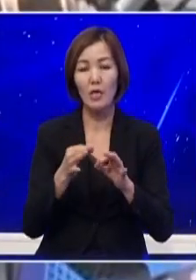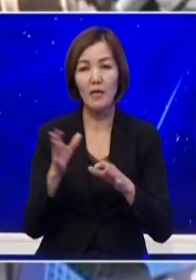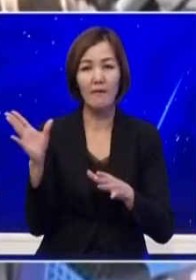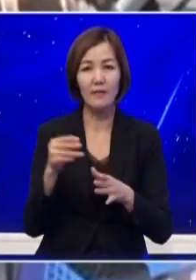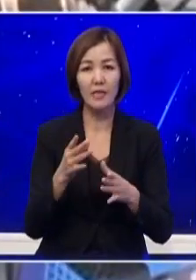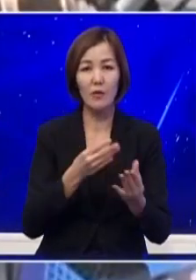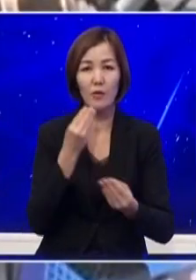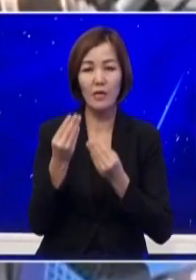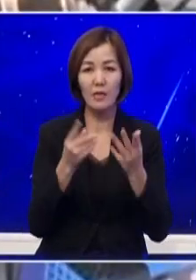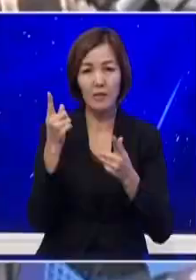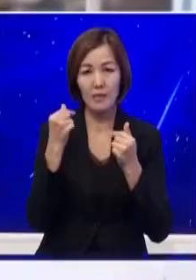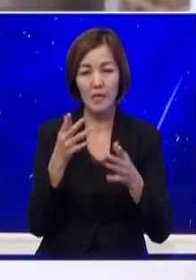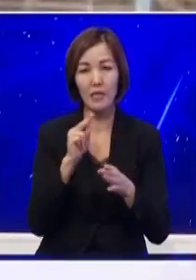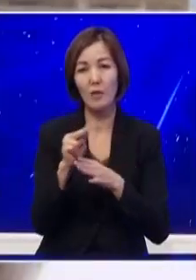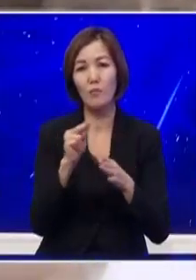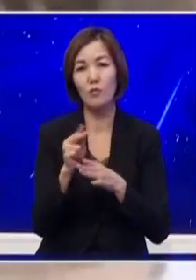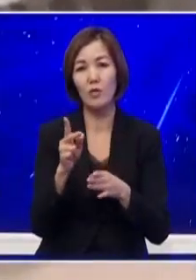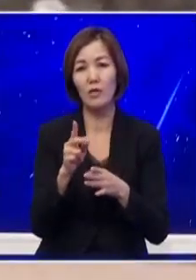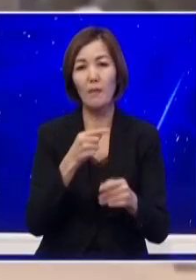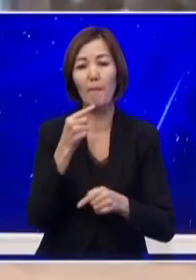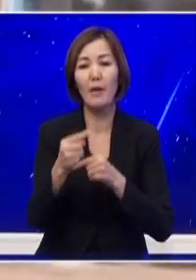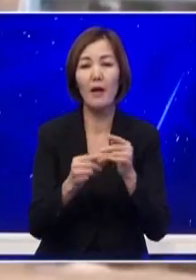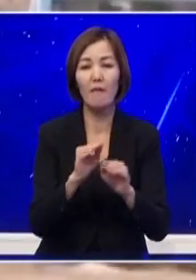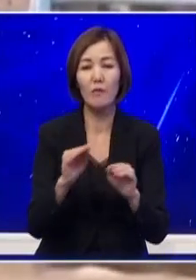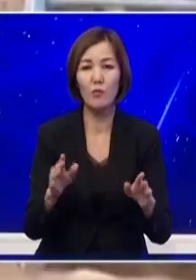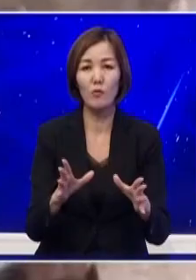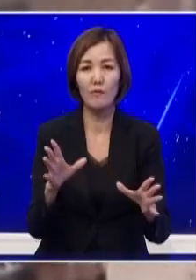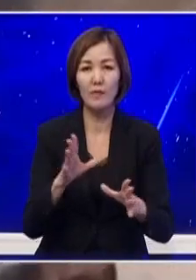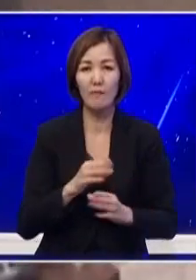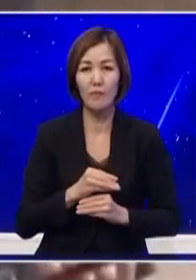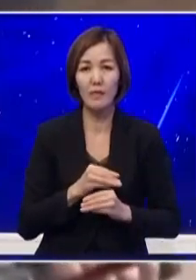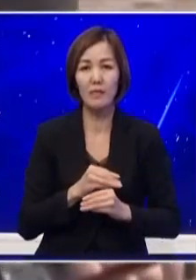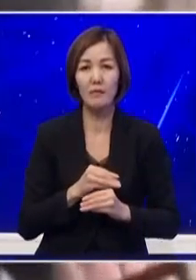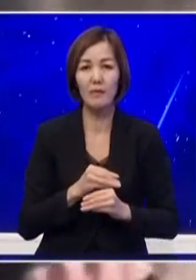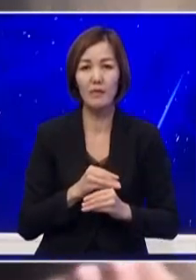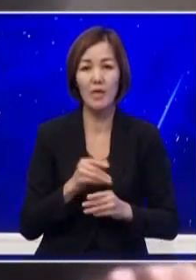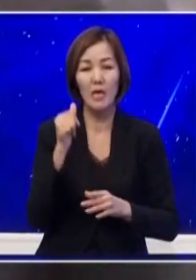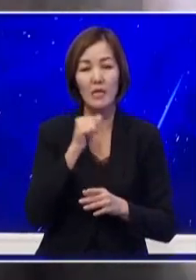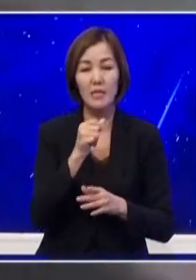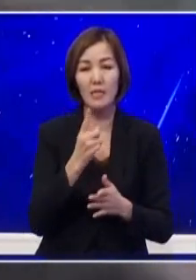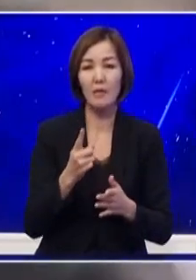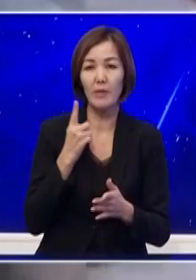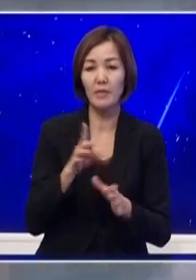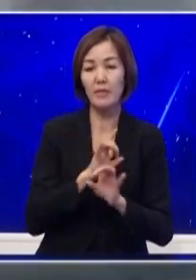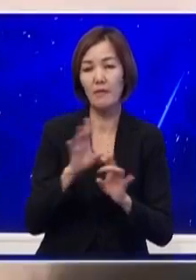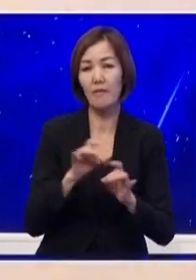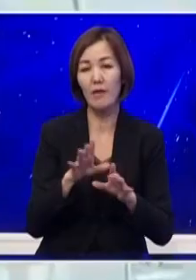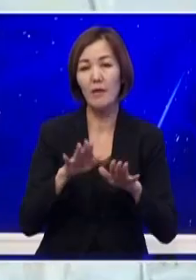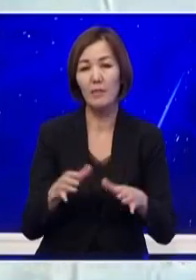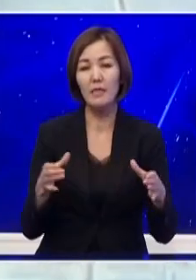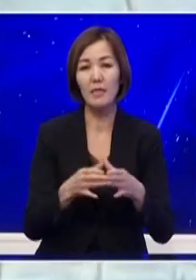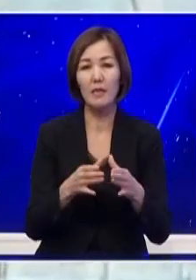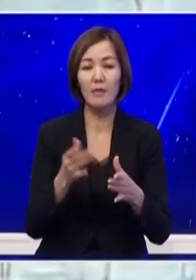игры кокпар обучают теперь уже правнуков. Со своими учениками кокпарист делится секретами мастерства. Местная команда